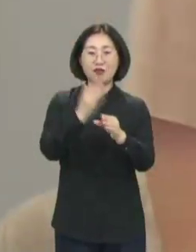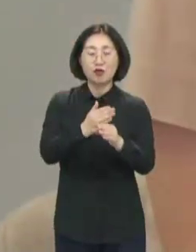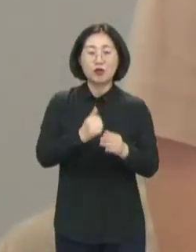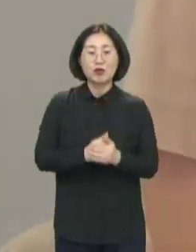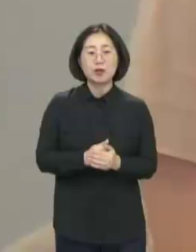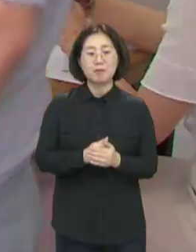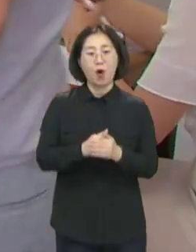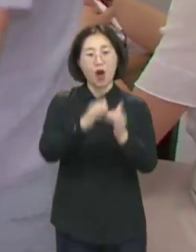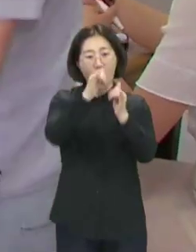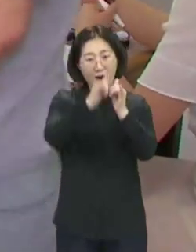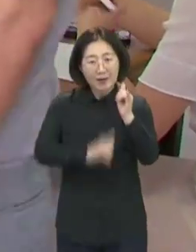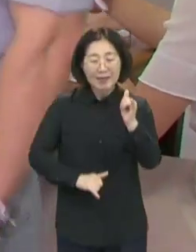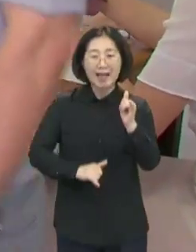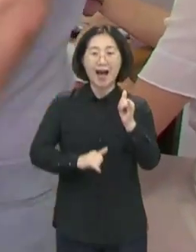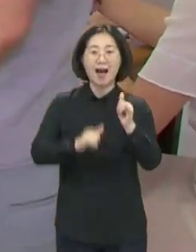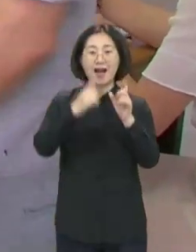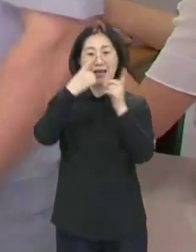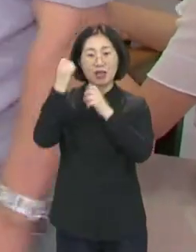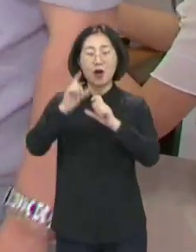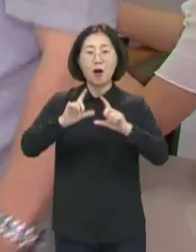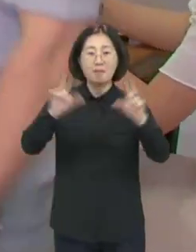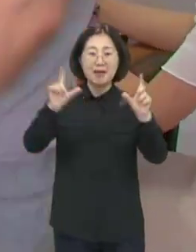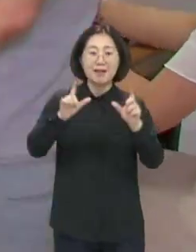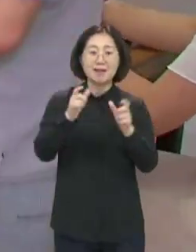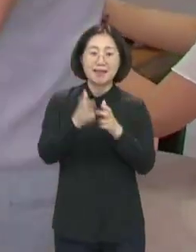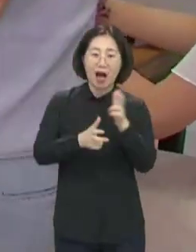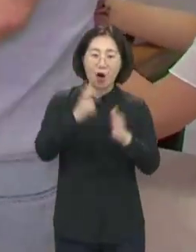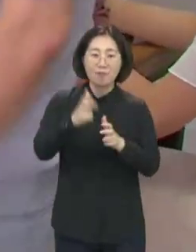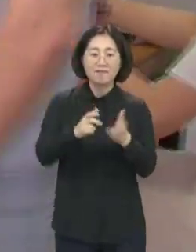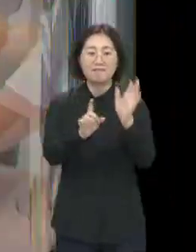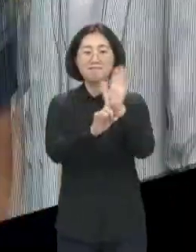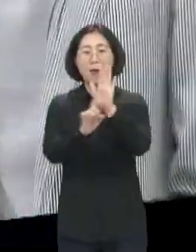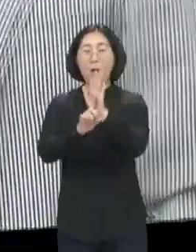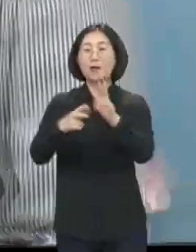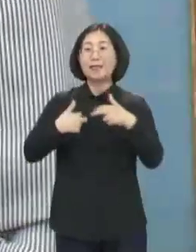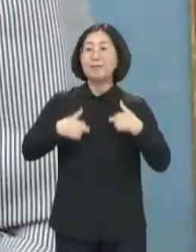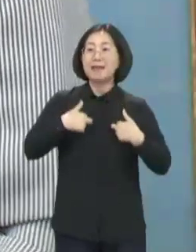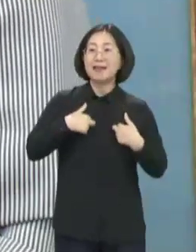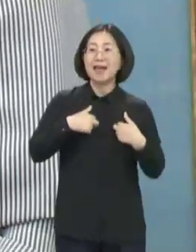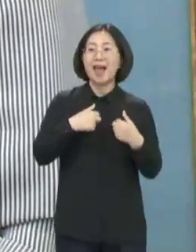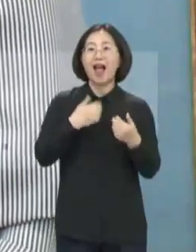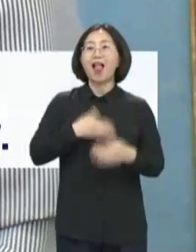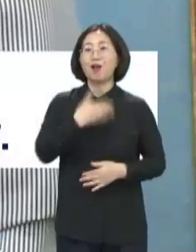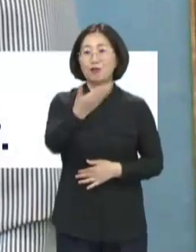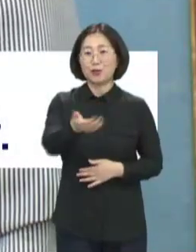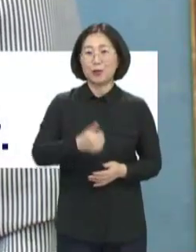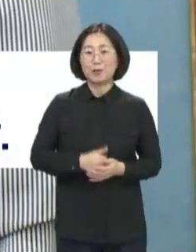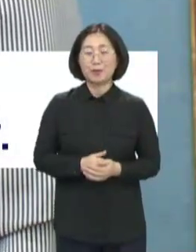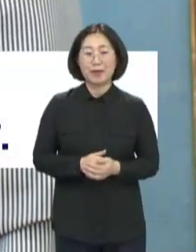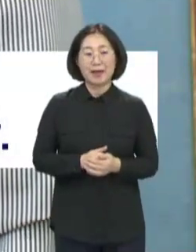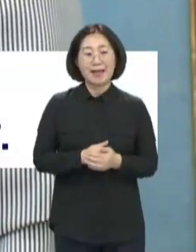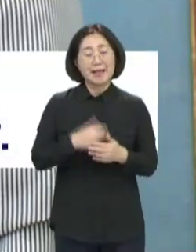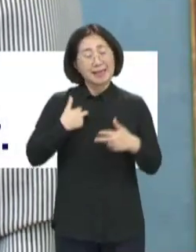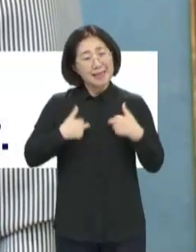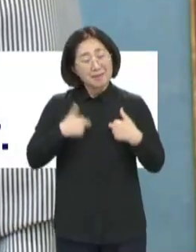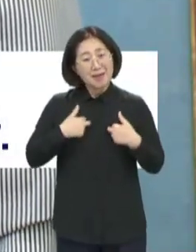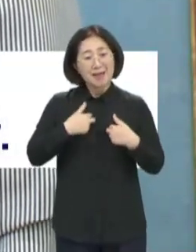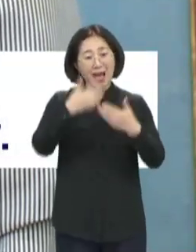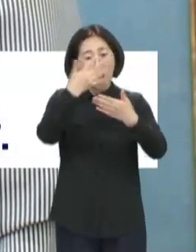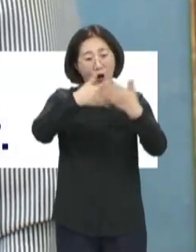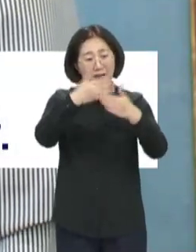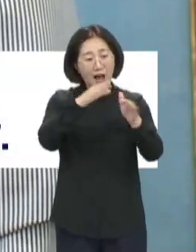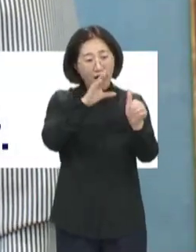교육적인 내용들을 유쾌한 방식으로 도민과 학생들에게 전달하고 있습니다. 재밌게 영상으로 찍어서